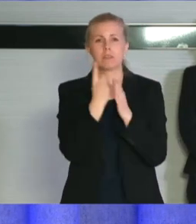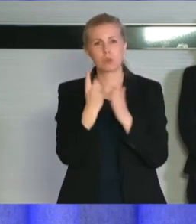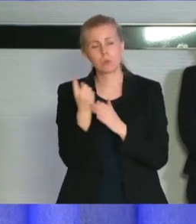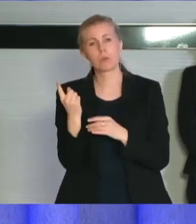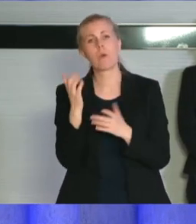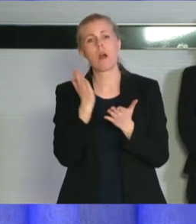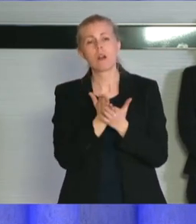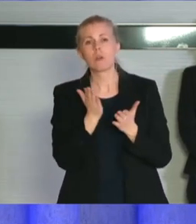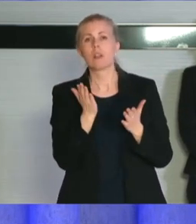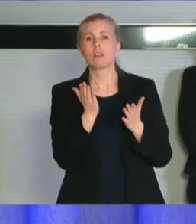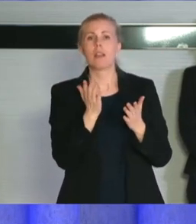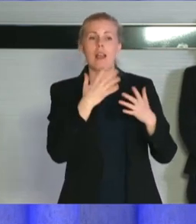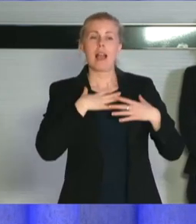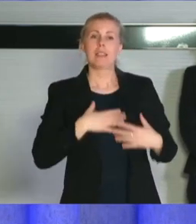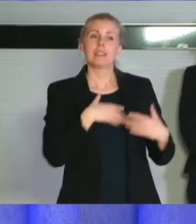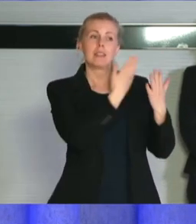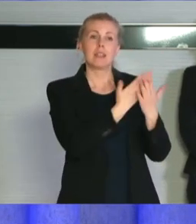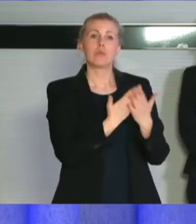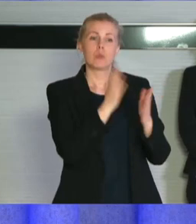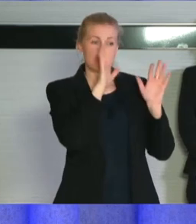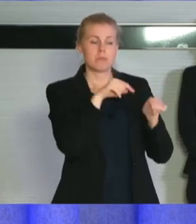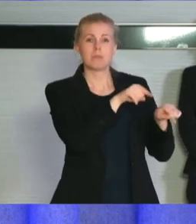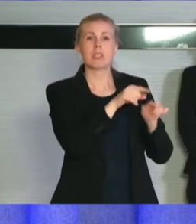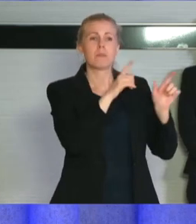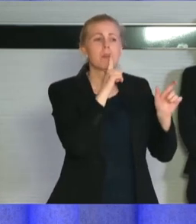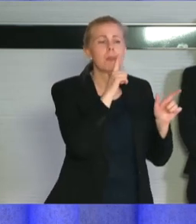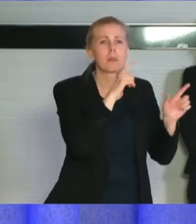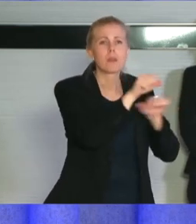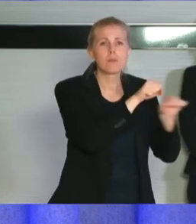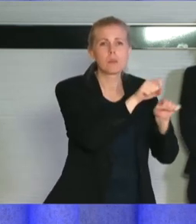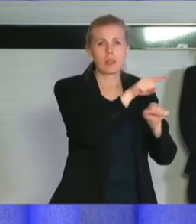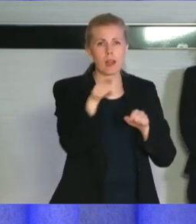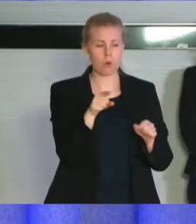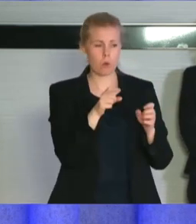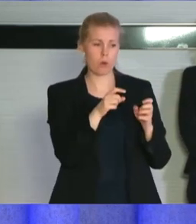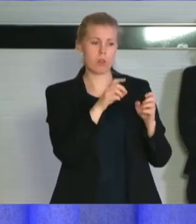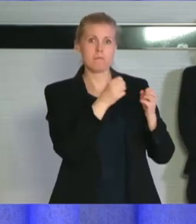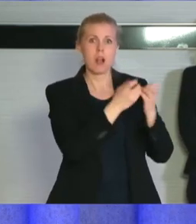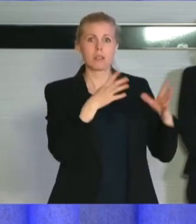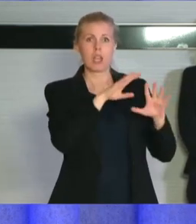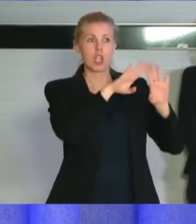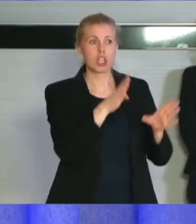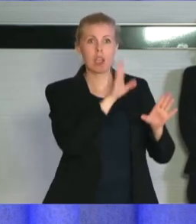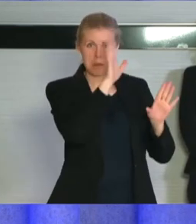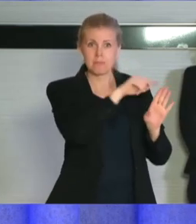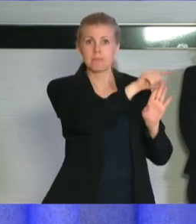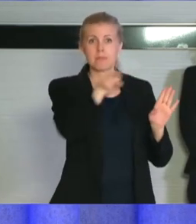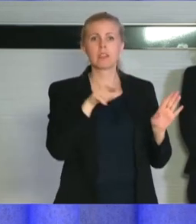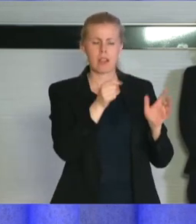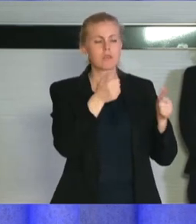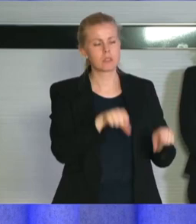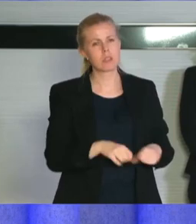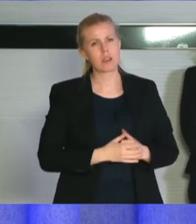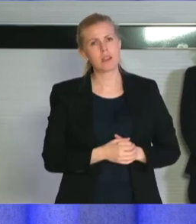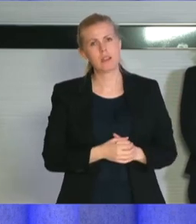som helsetilbudet i småkommuner med mange hytter ville fått, er blant de tingene som blir vanskelige. Og det har